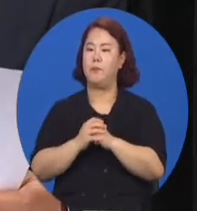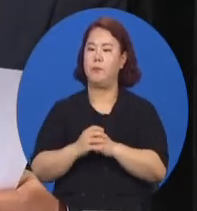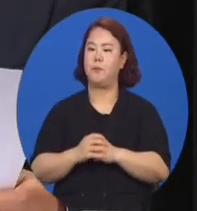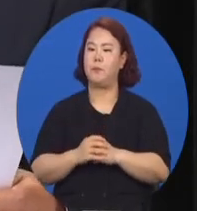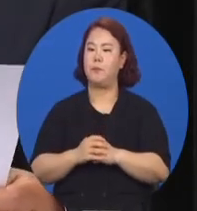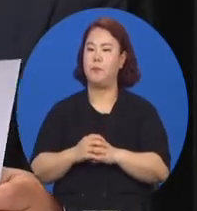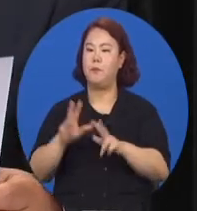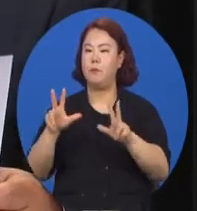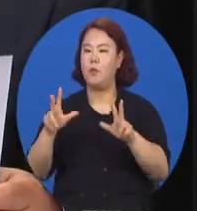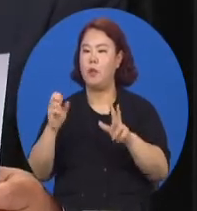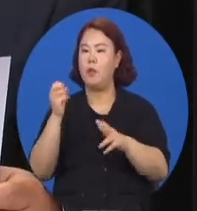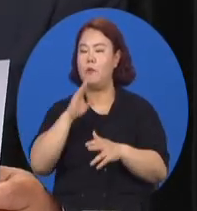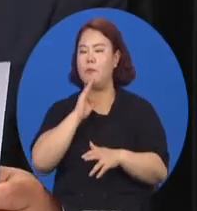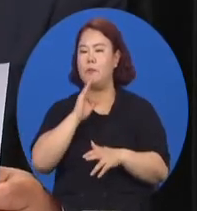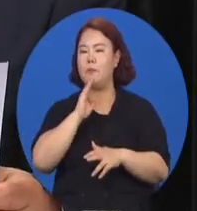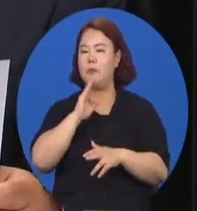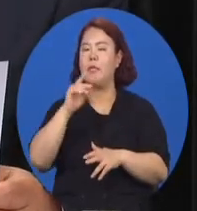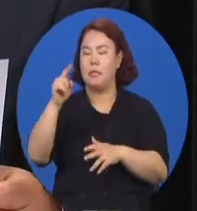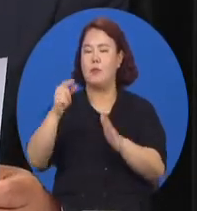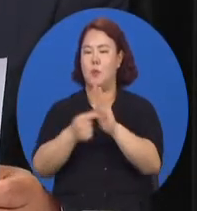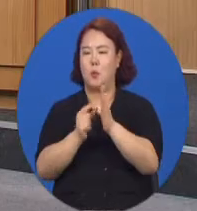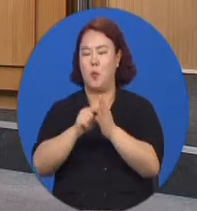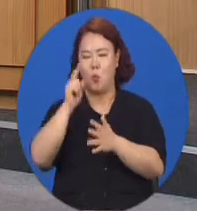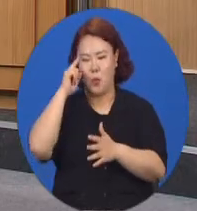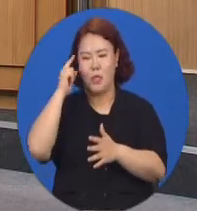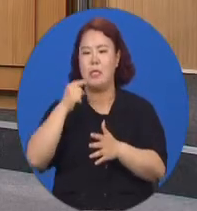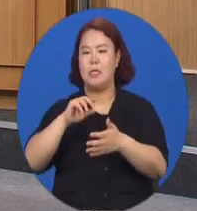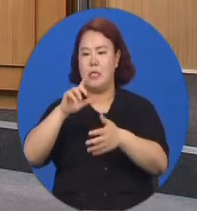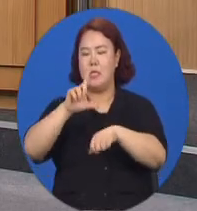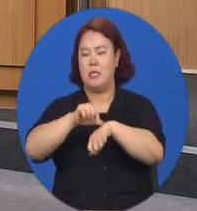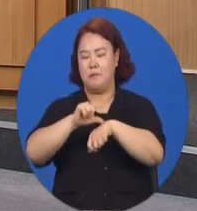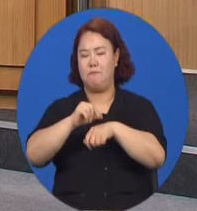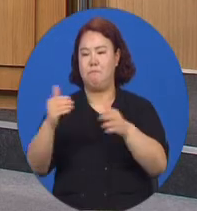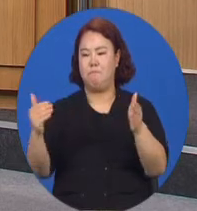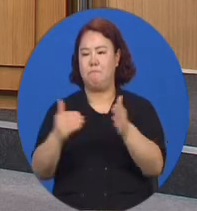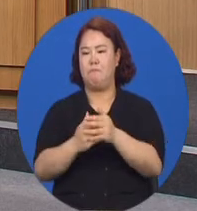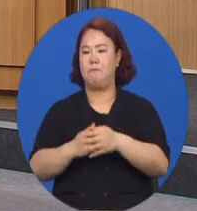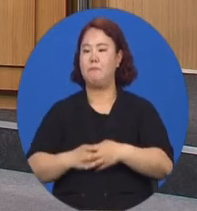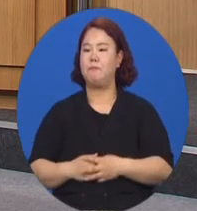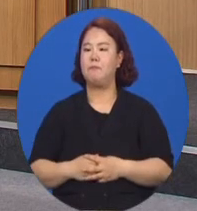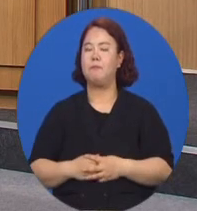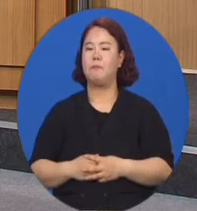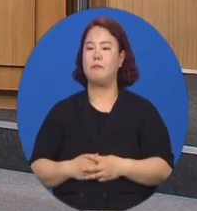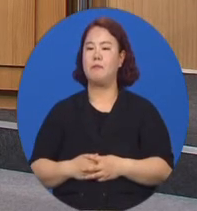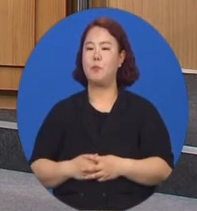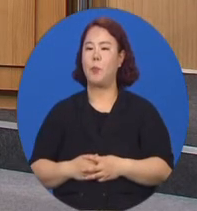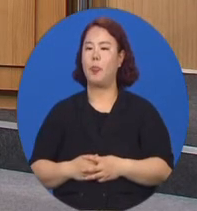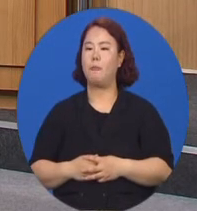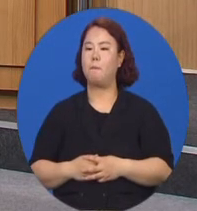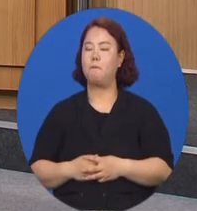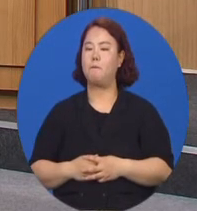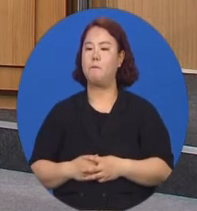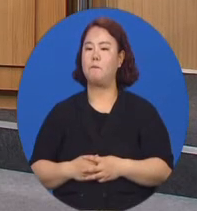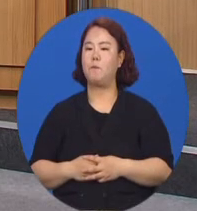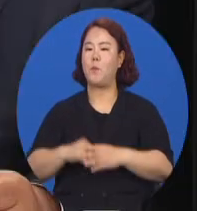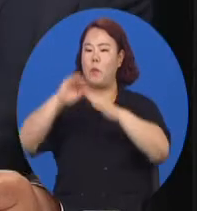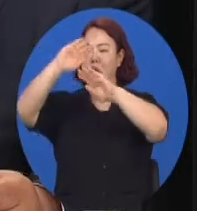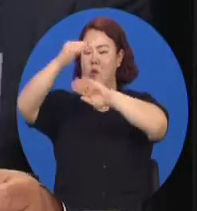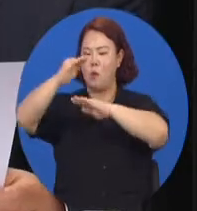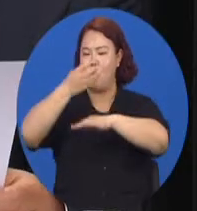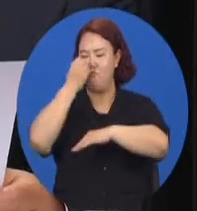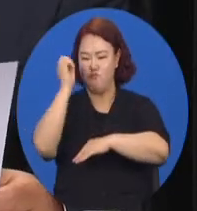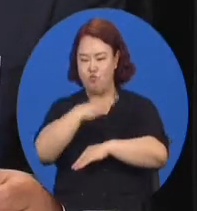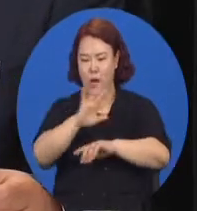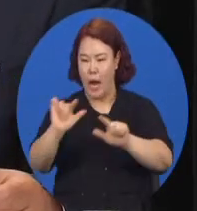네네. 또 복지를 함에 있어서도 그 정도까지 내용이 아마 전달이 됐을 것 같고요. 견해를 밝혀주시죠. 절차를 무시하는